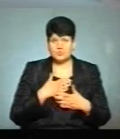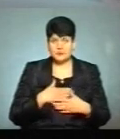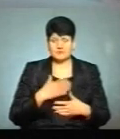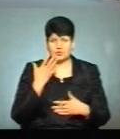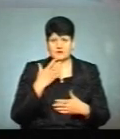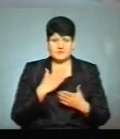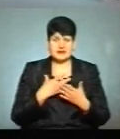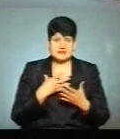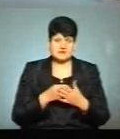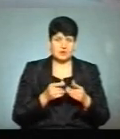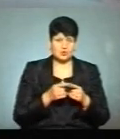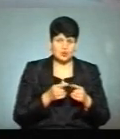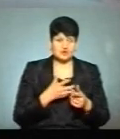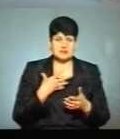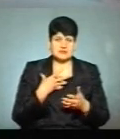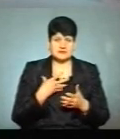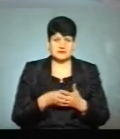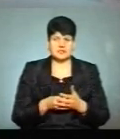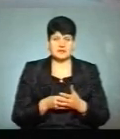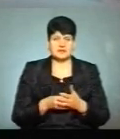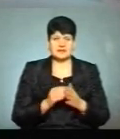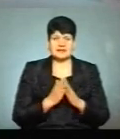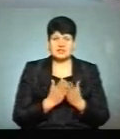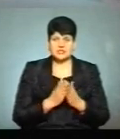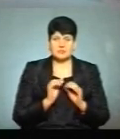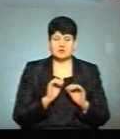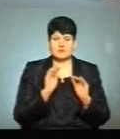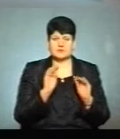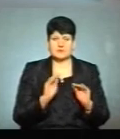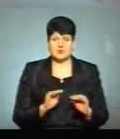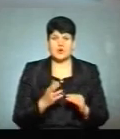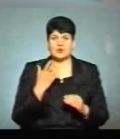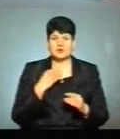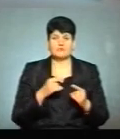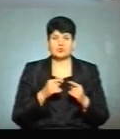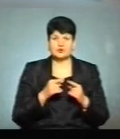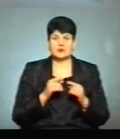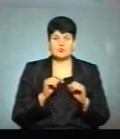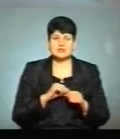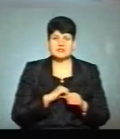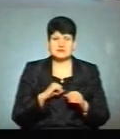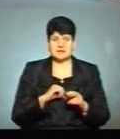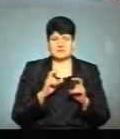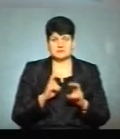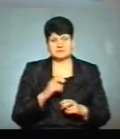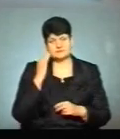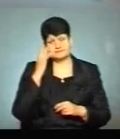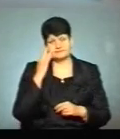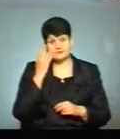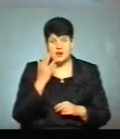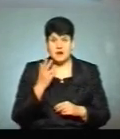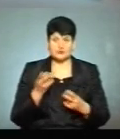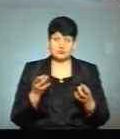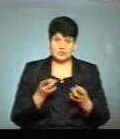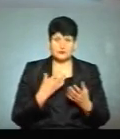свій власний куточок, коли він має свої книжки, може поскладати, коли в куточок, в якому він може усамітнитися і просто поміркувати. А якщо